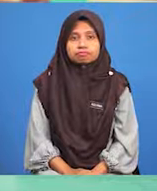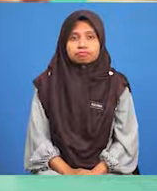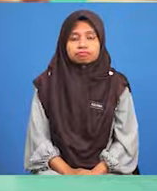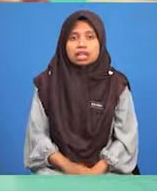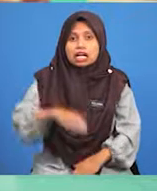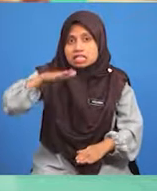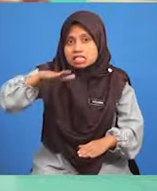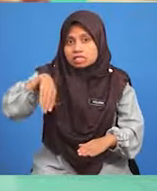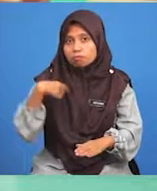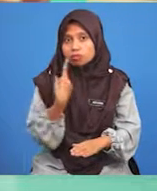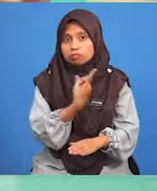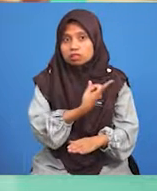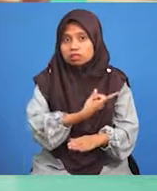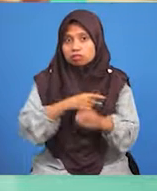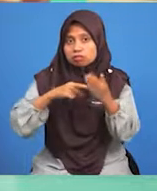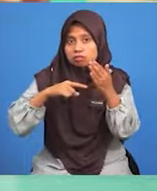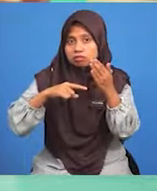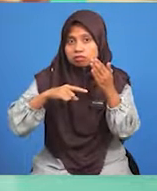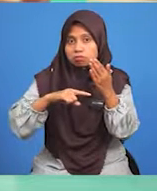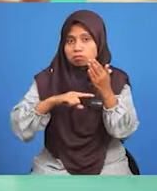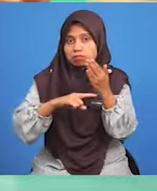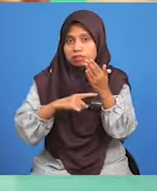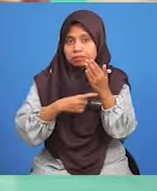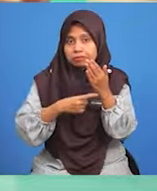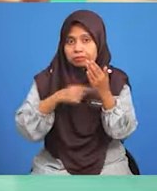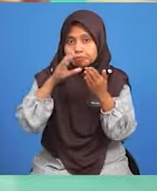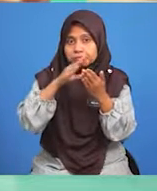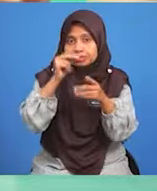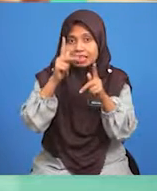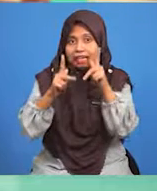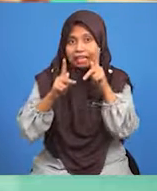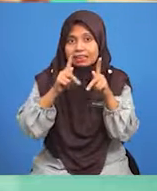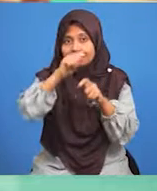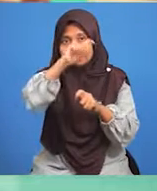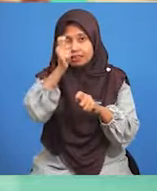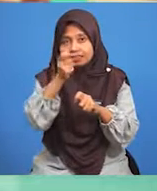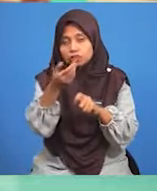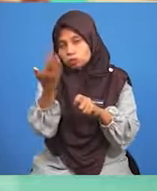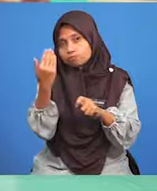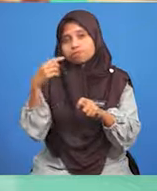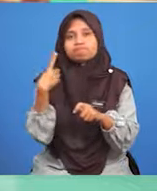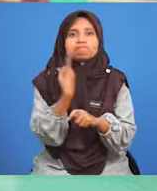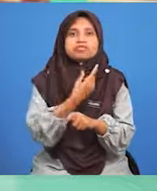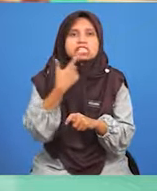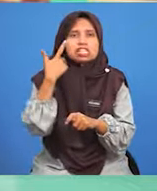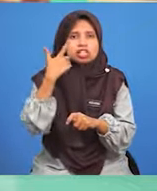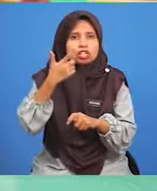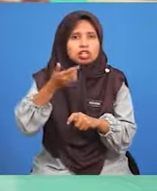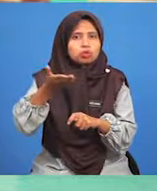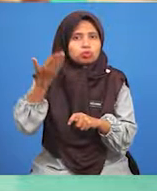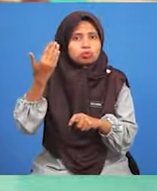sebelum kita meneroka lebih lanjut tentang katanya Mari kita lihat terlebih